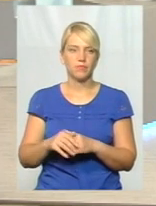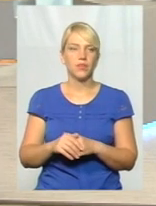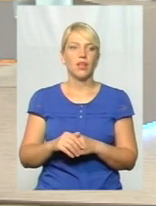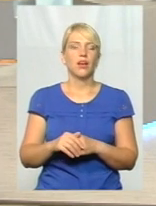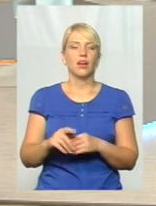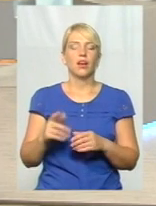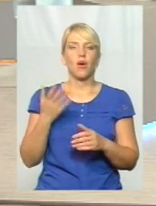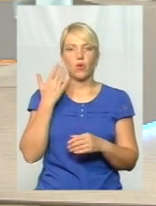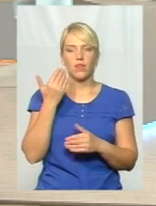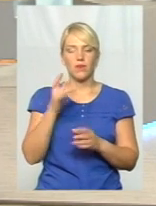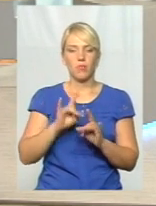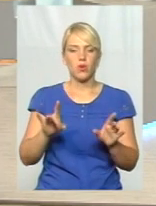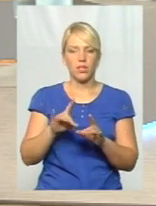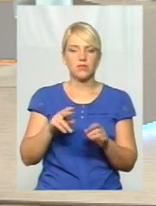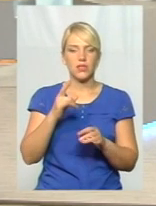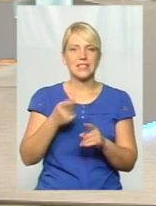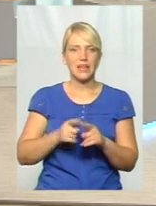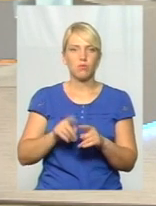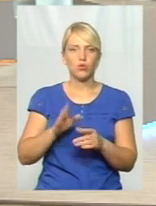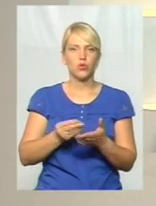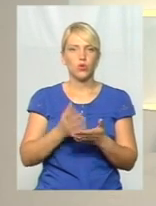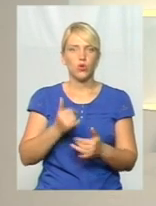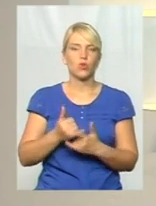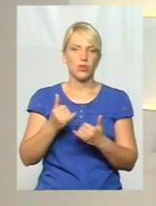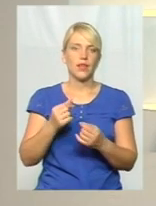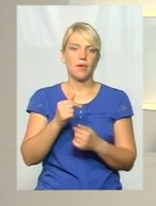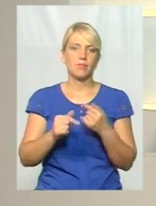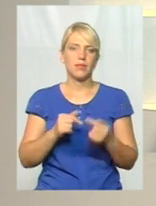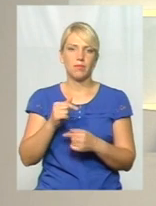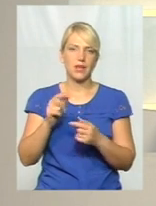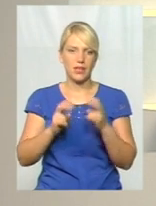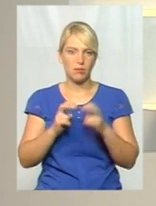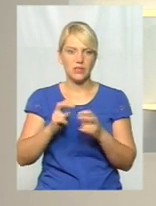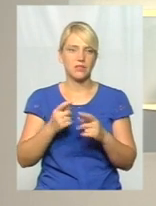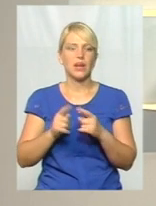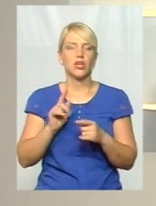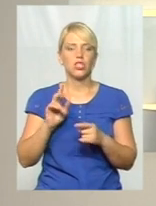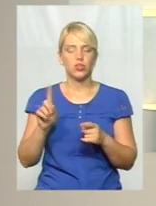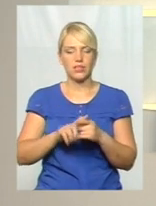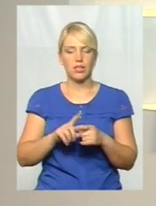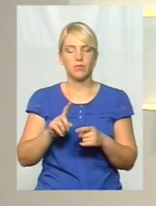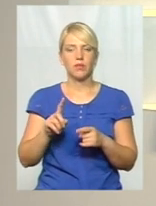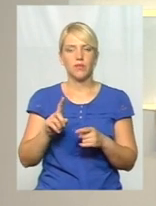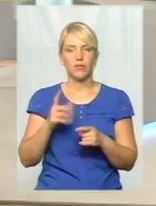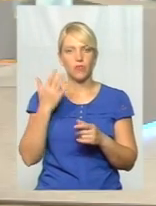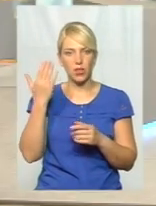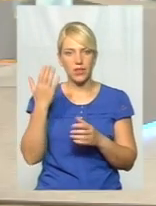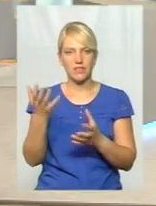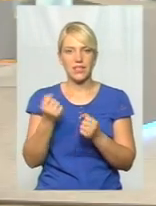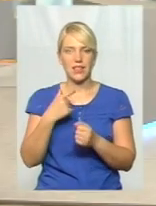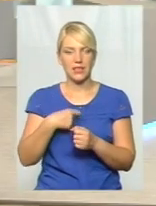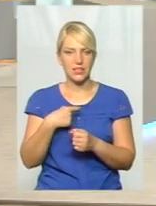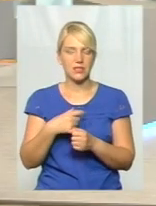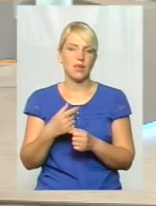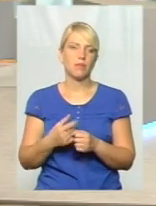почали пояснювати, що це дорого буде для підприємств, то, можливо, там була якась пропозиція, щоб це підприємство взяли абсолютно на себе, а не... Абсолютно. Я скажу більше,